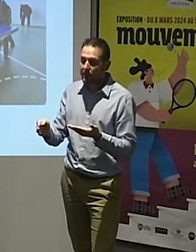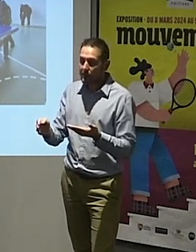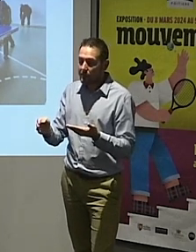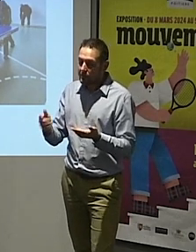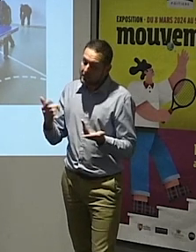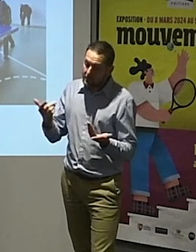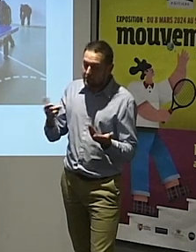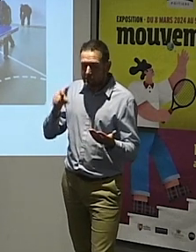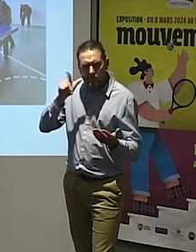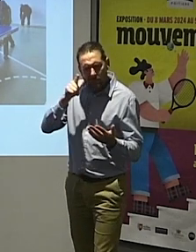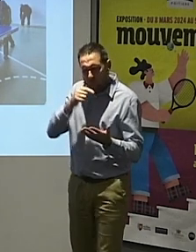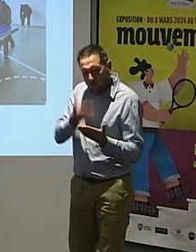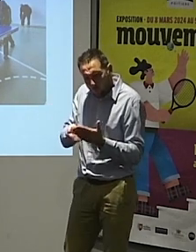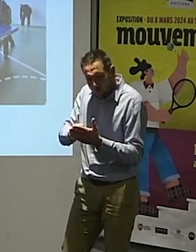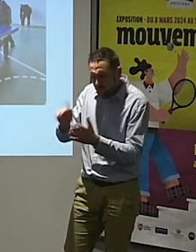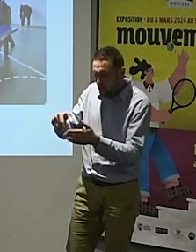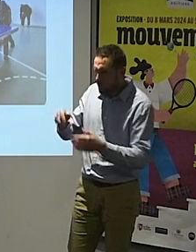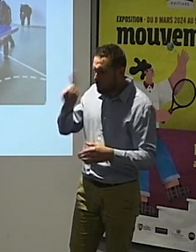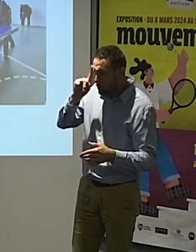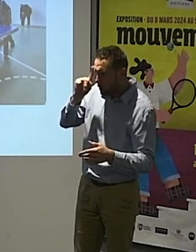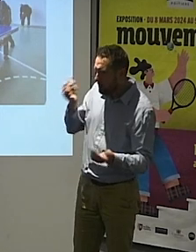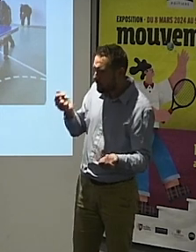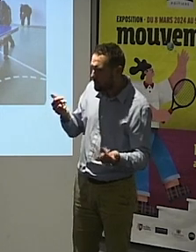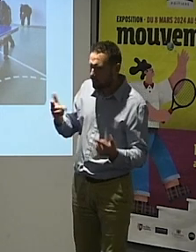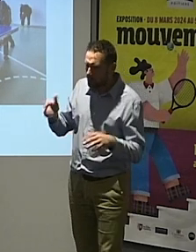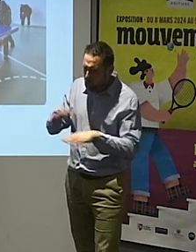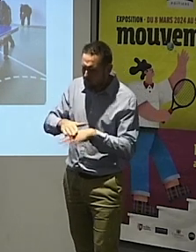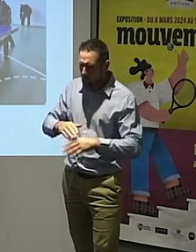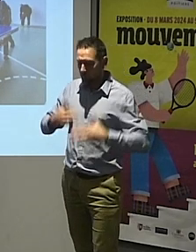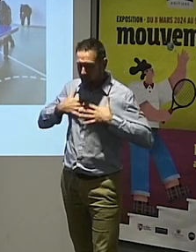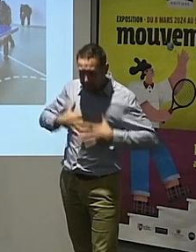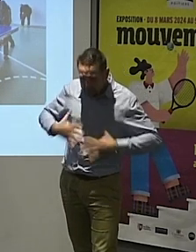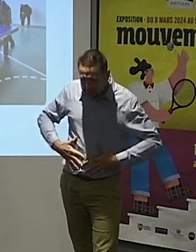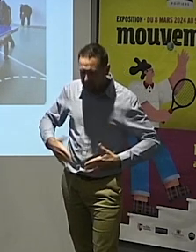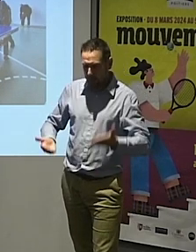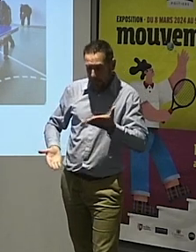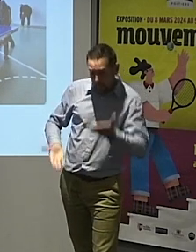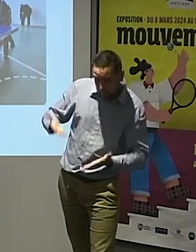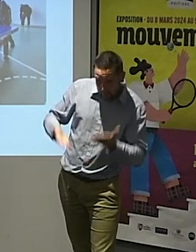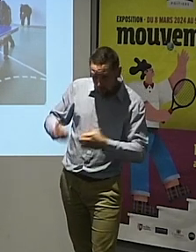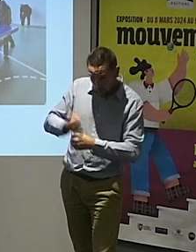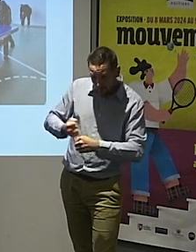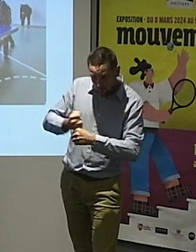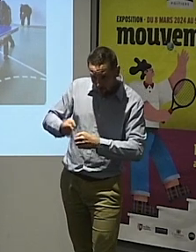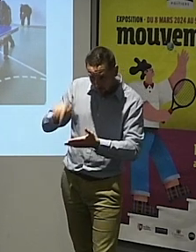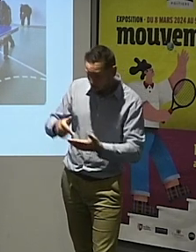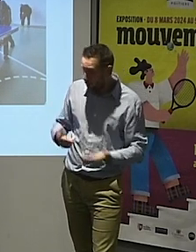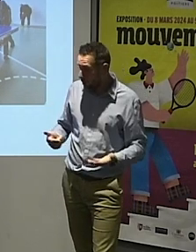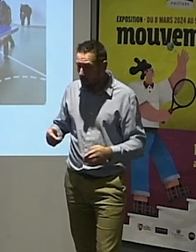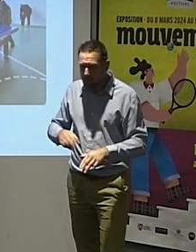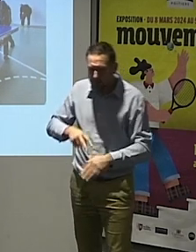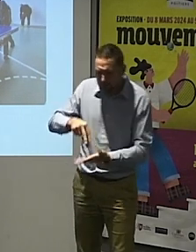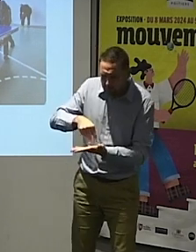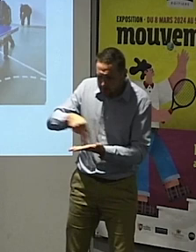plus importants, j'imagine, parce que vous avez la stimulation physique d'équilibre qui est certainement mise en jeu, avec notamment ces pas